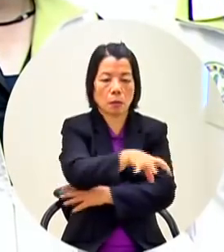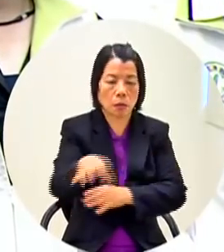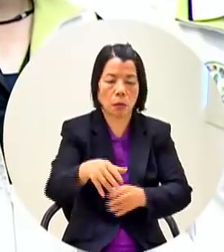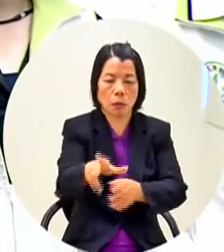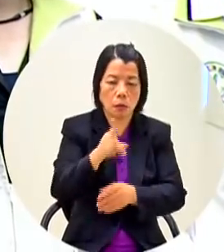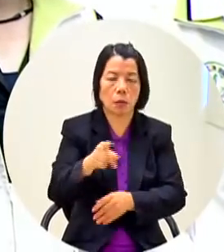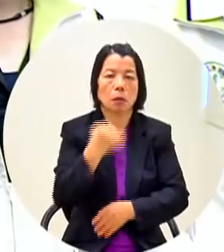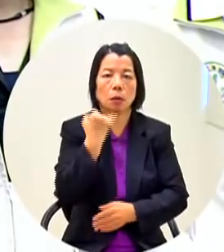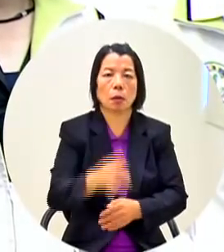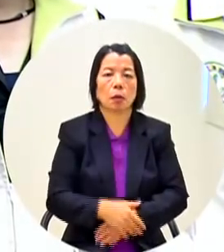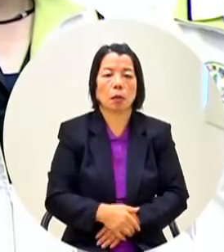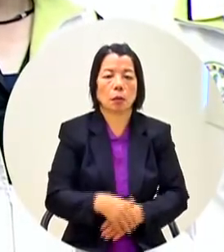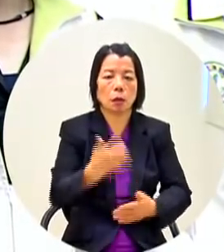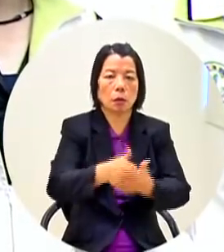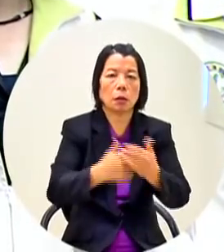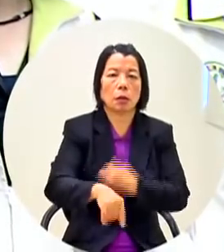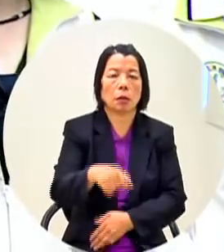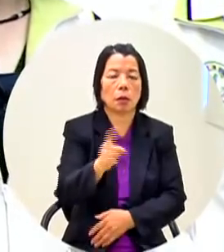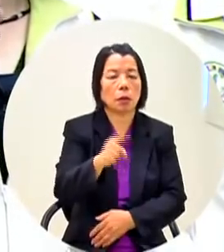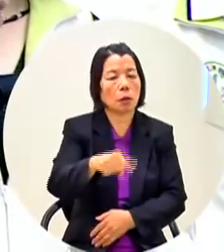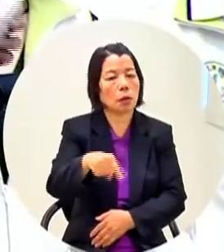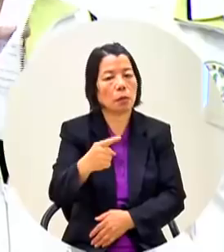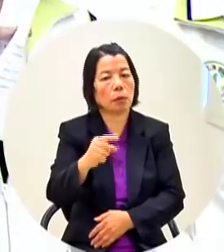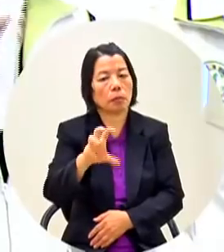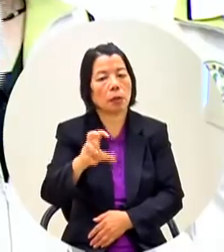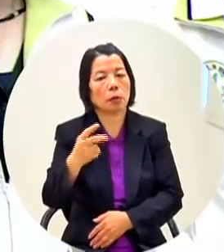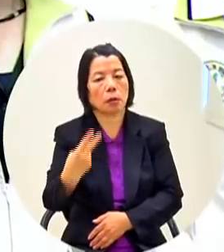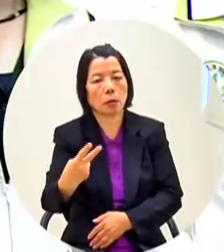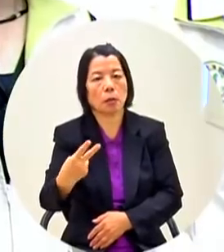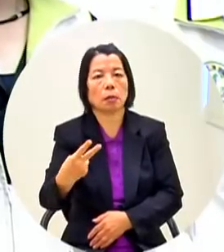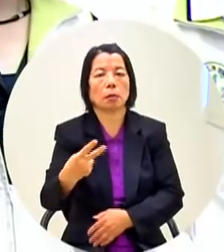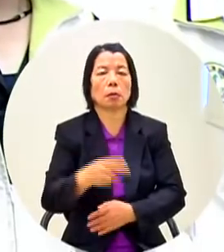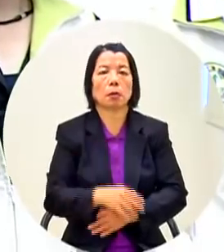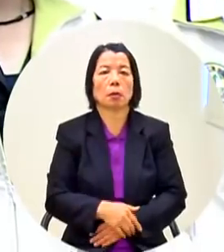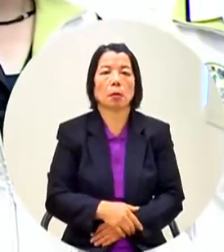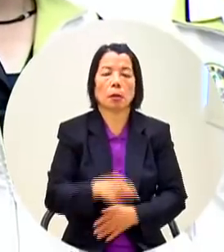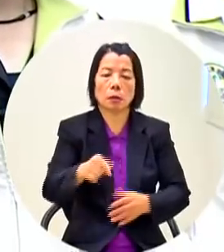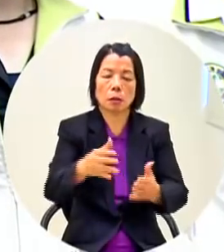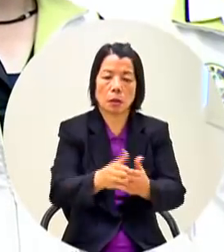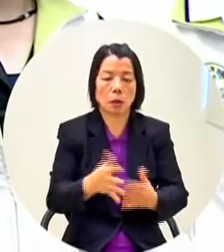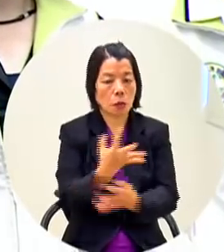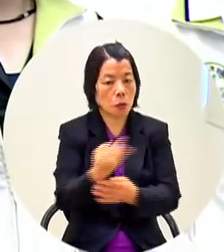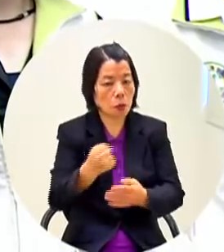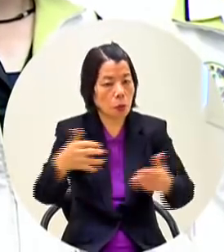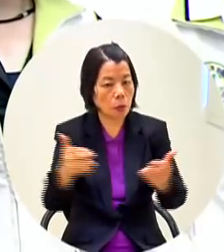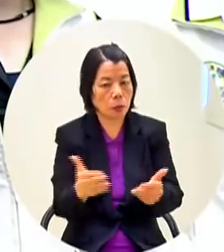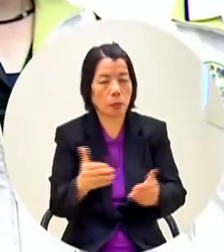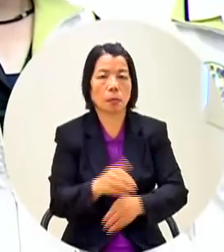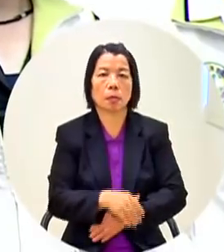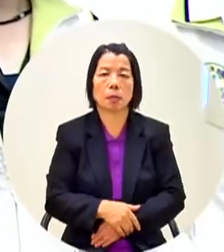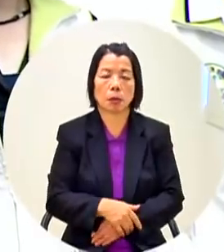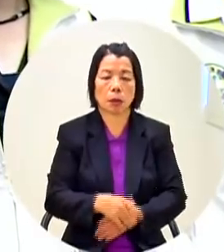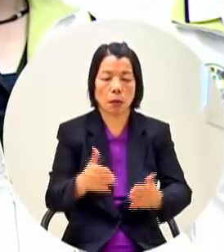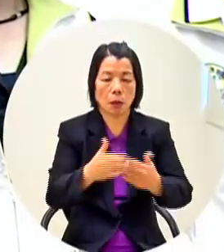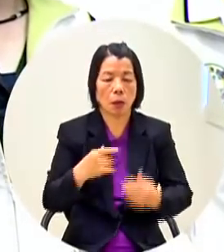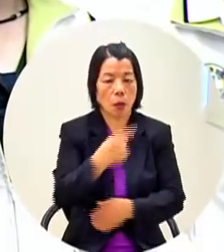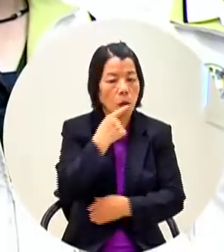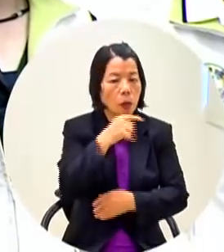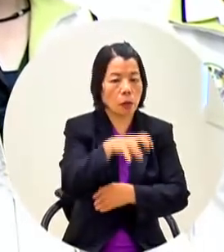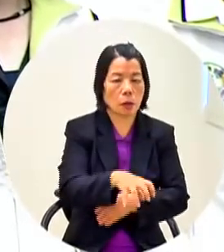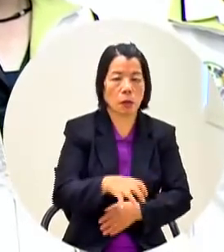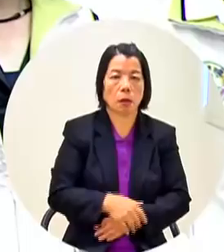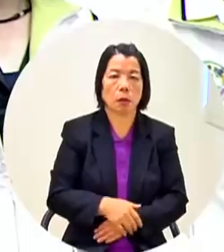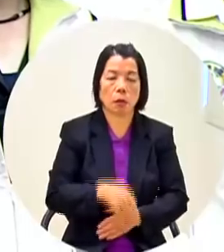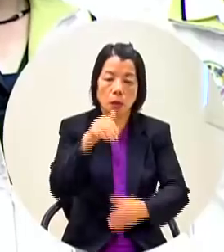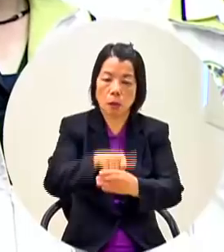三十号只有1182个。市长，这是个数学问题。同个地方，同